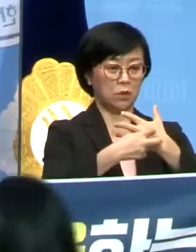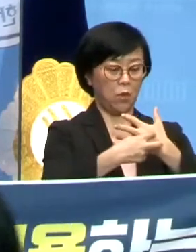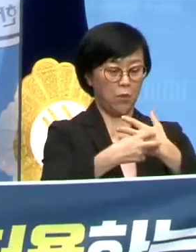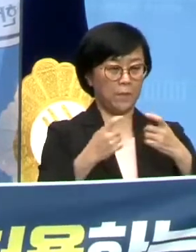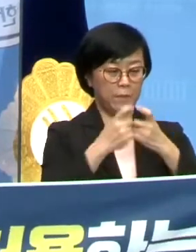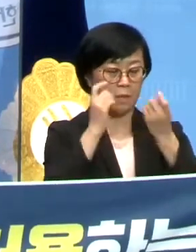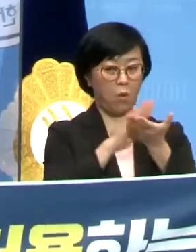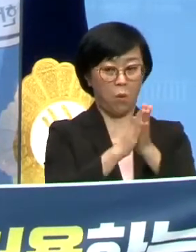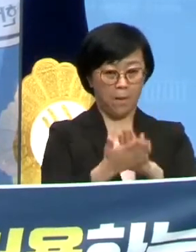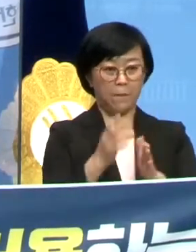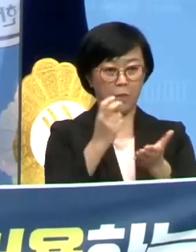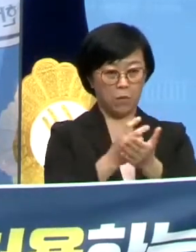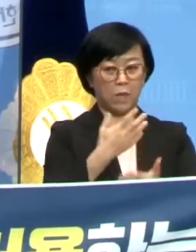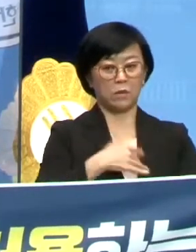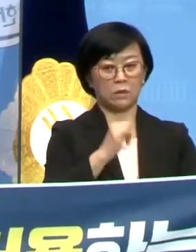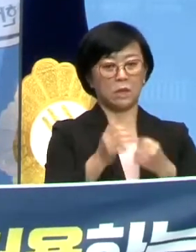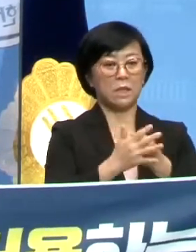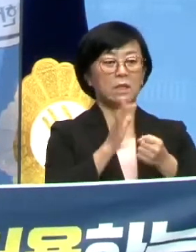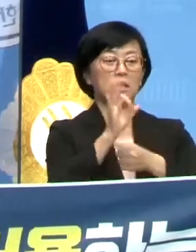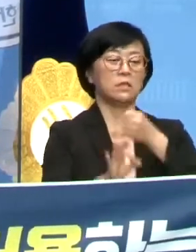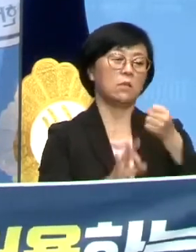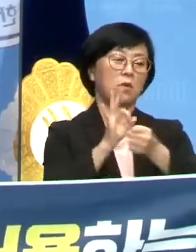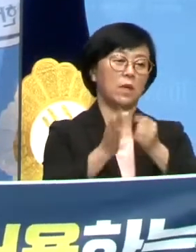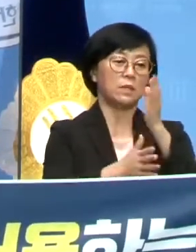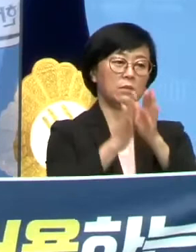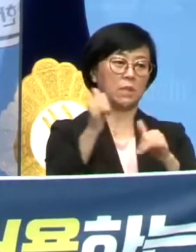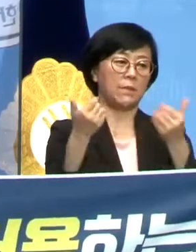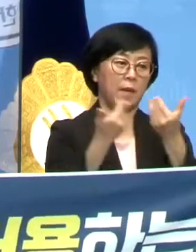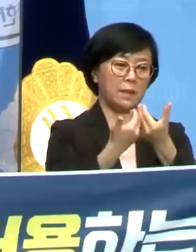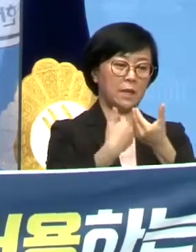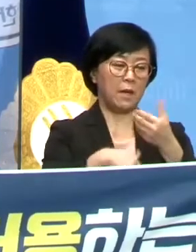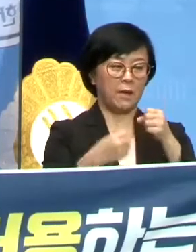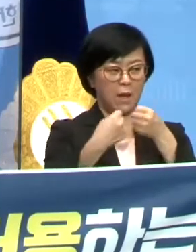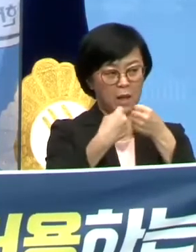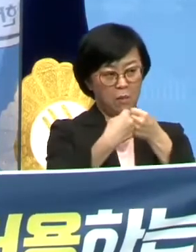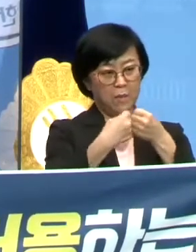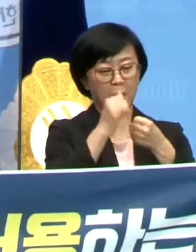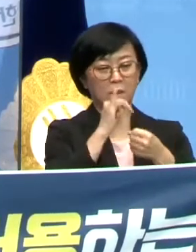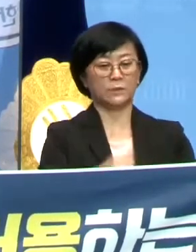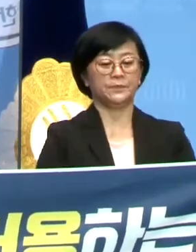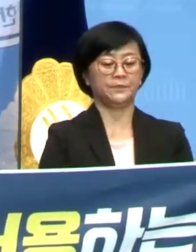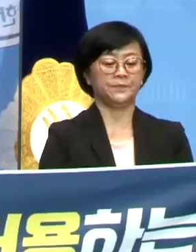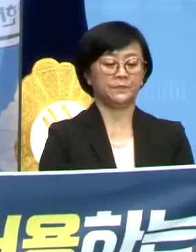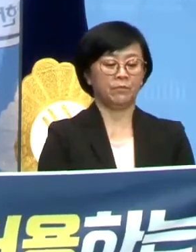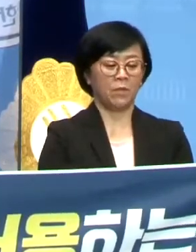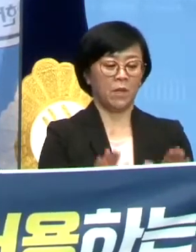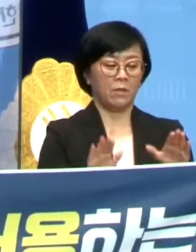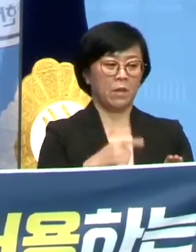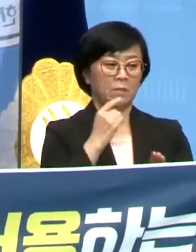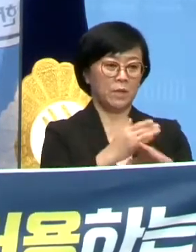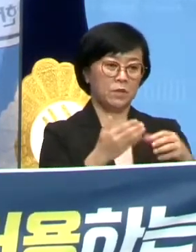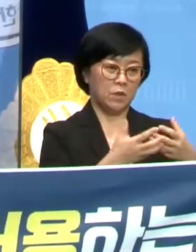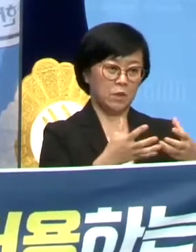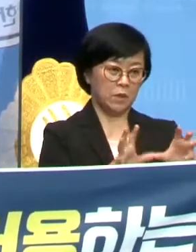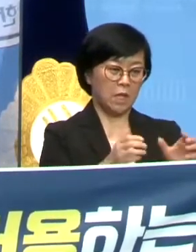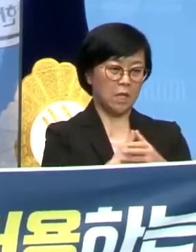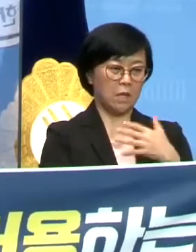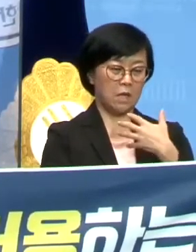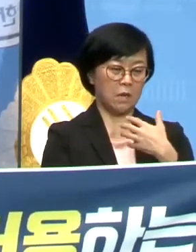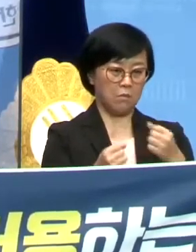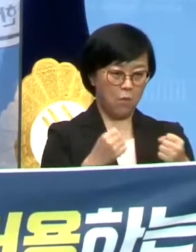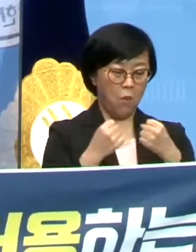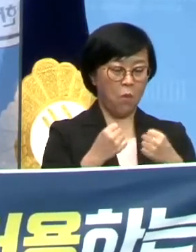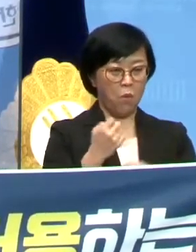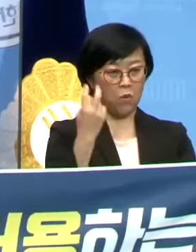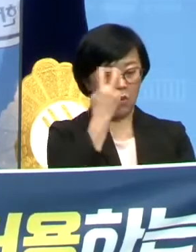법으로 알려져서 지난 10년간 시민들의 반대에 부딪혀 왔습니다 이번에 민주당이 보건의료를 이